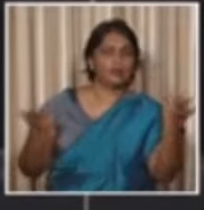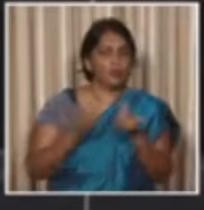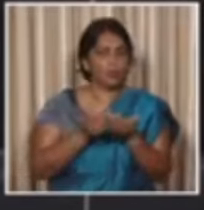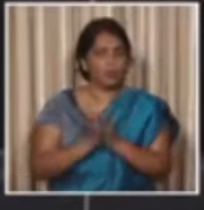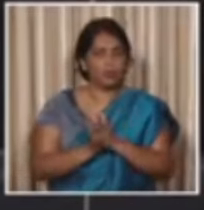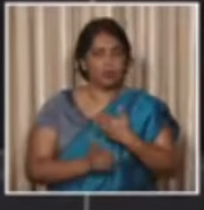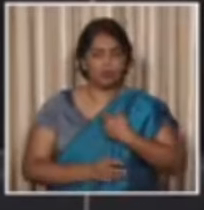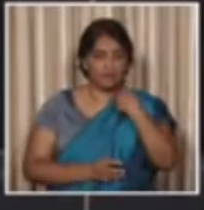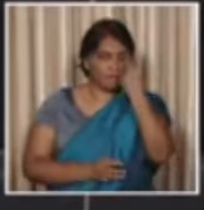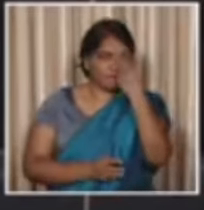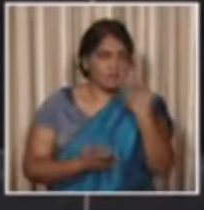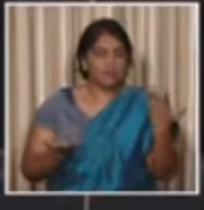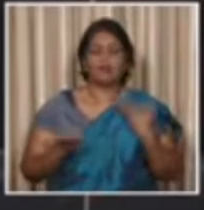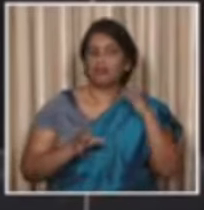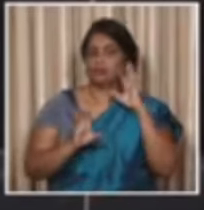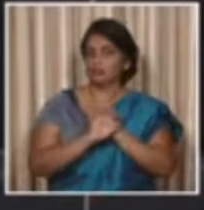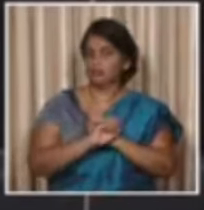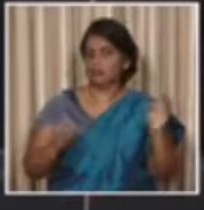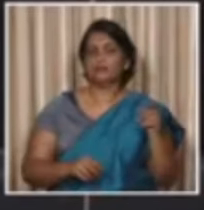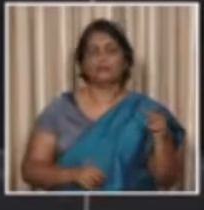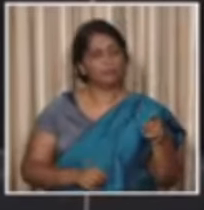තමන්ගේ අවිශ්වාසය ප්‍රදර්ශනය කර තිබෙනවා.